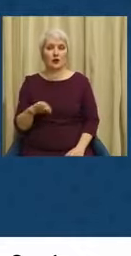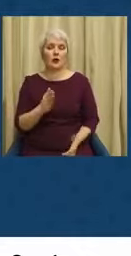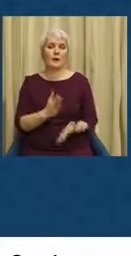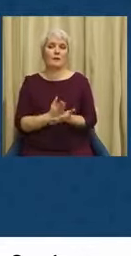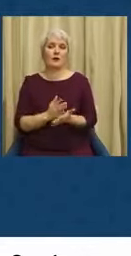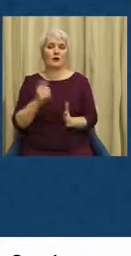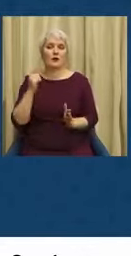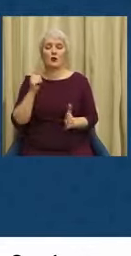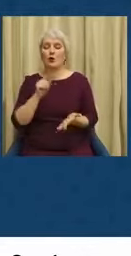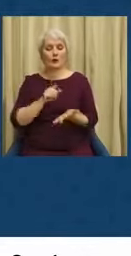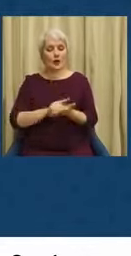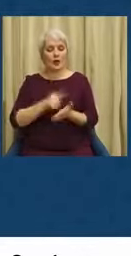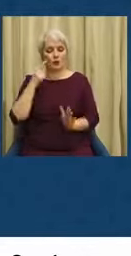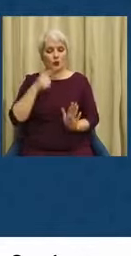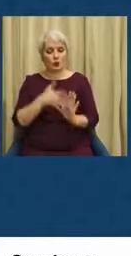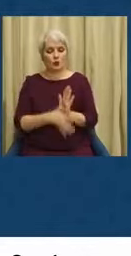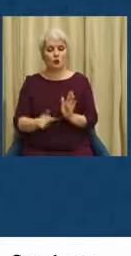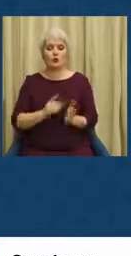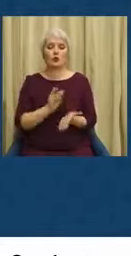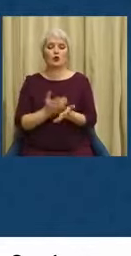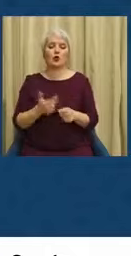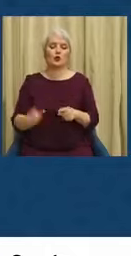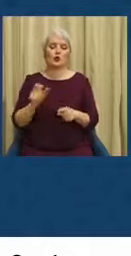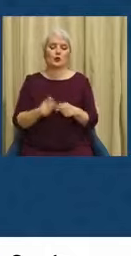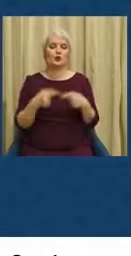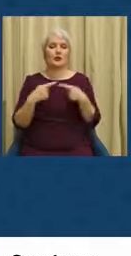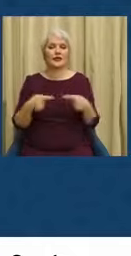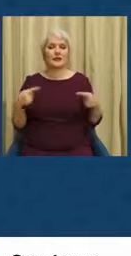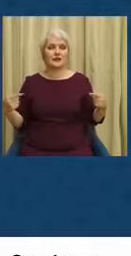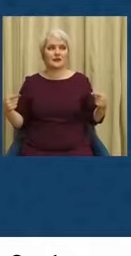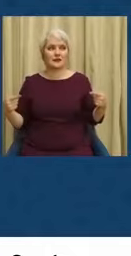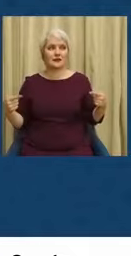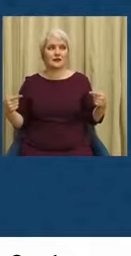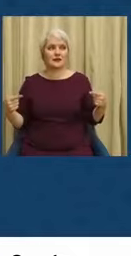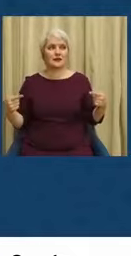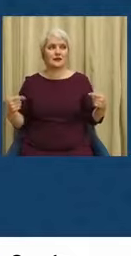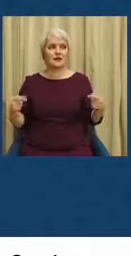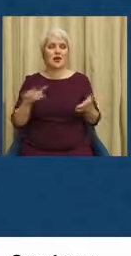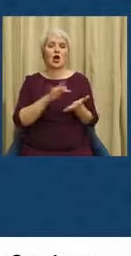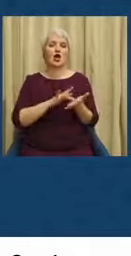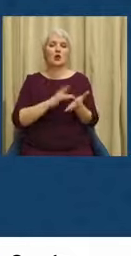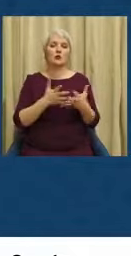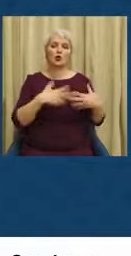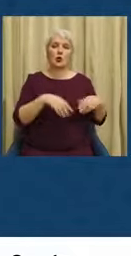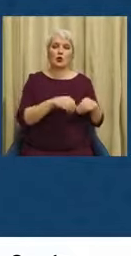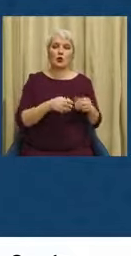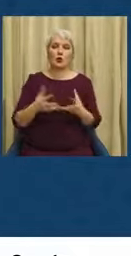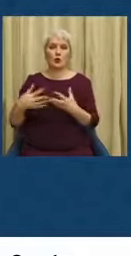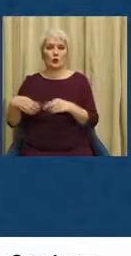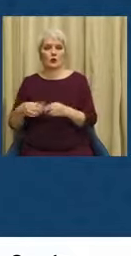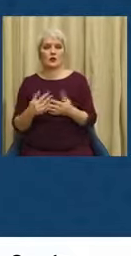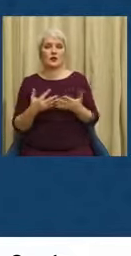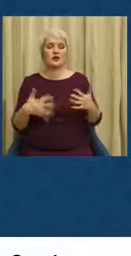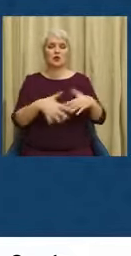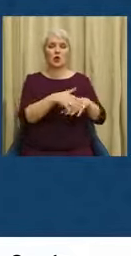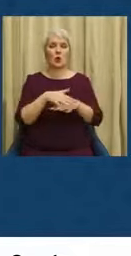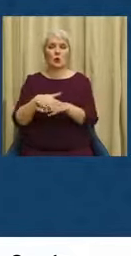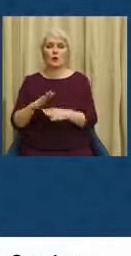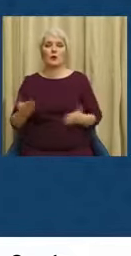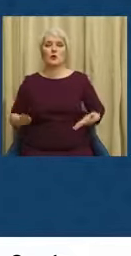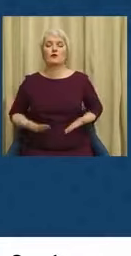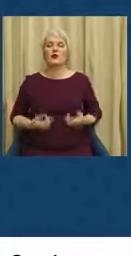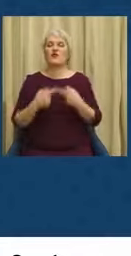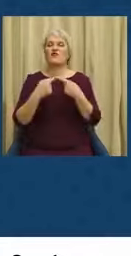маємо розуміти, що є дуже різні ромські родини, ромські громади, які проживають в